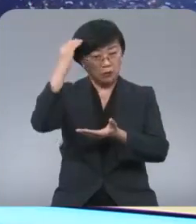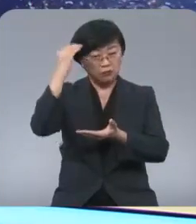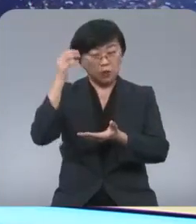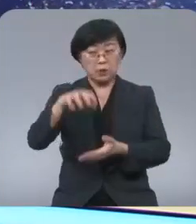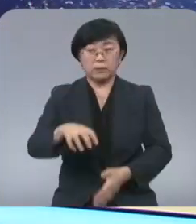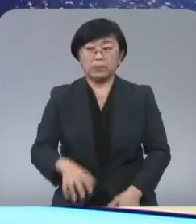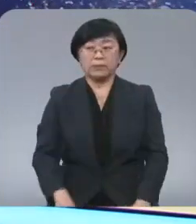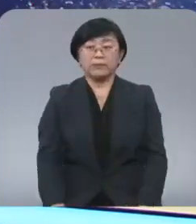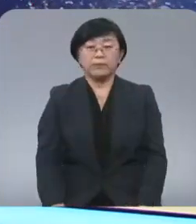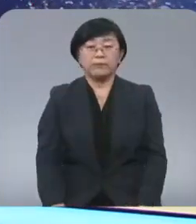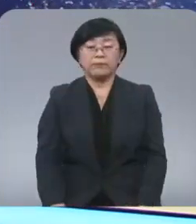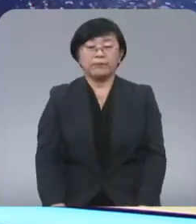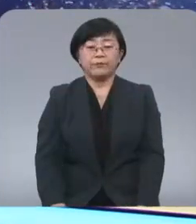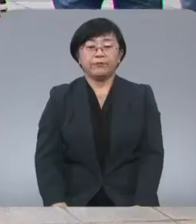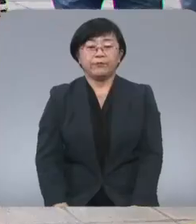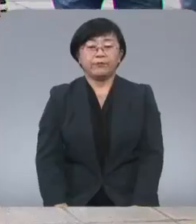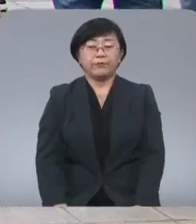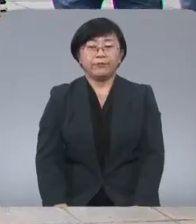기자입니다.